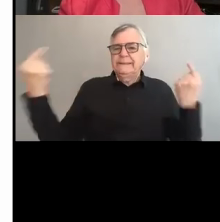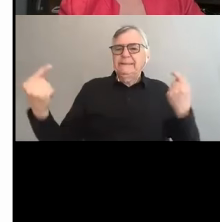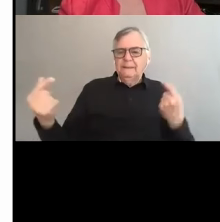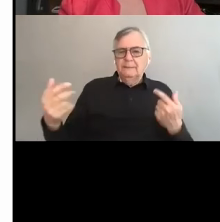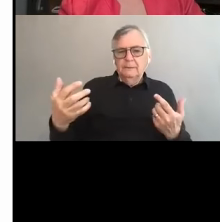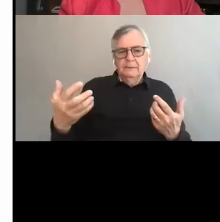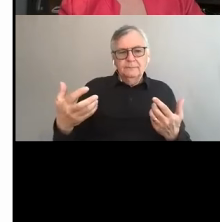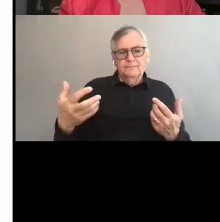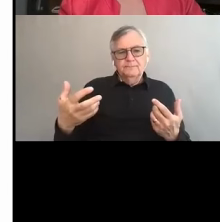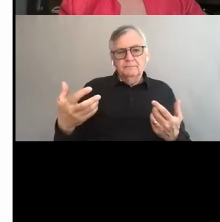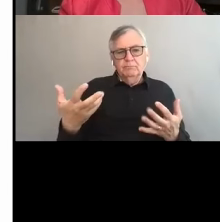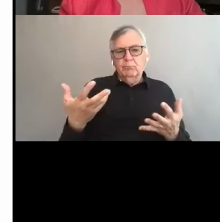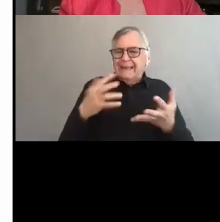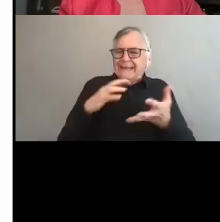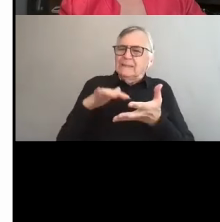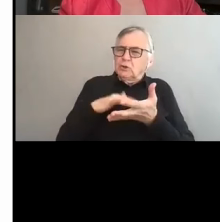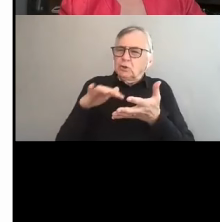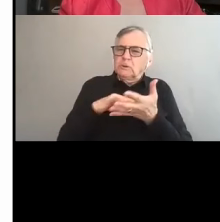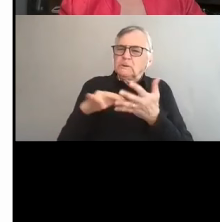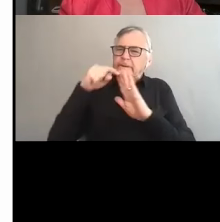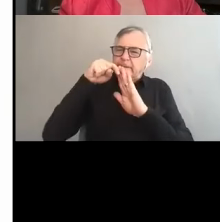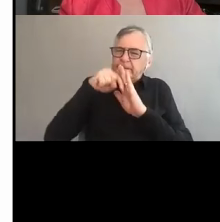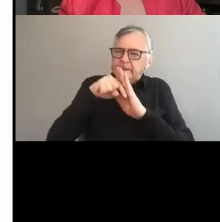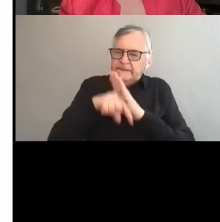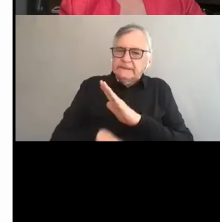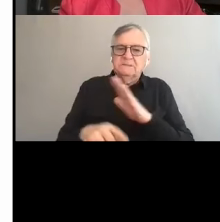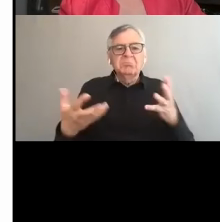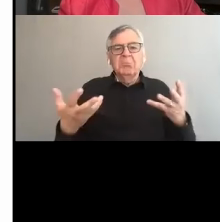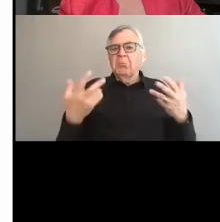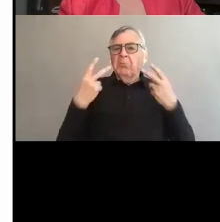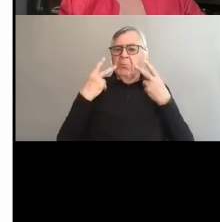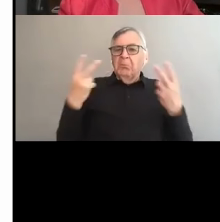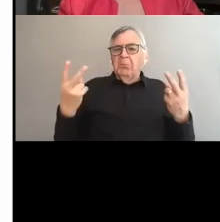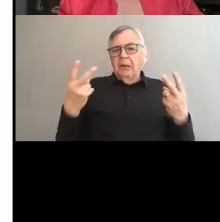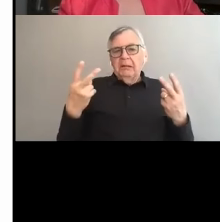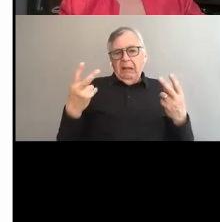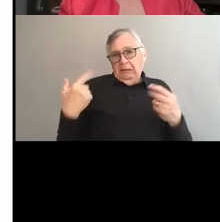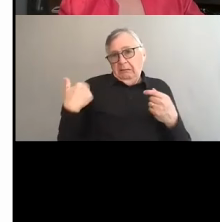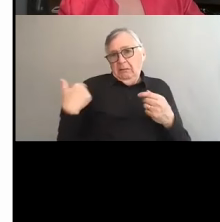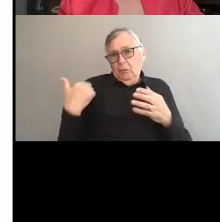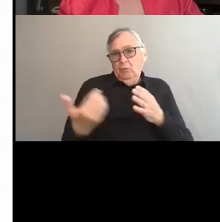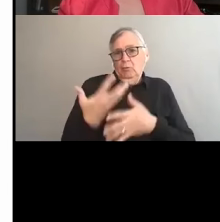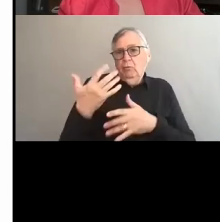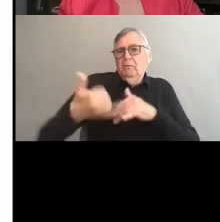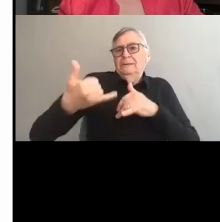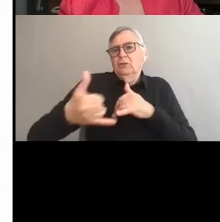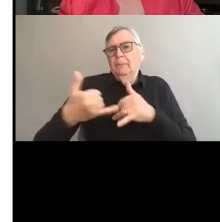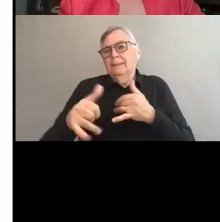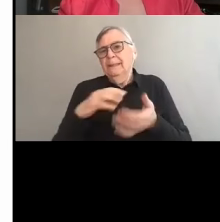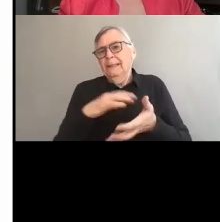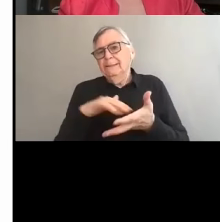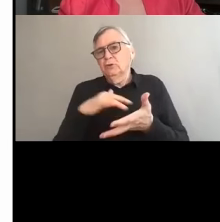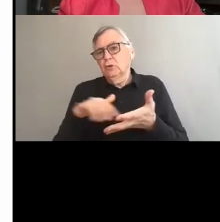Et puis, il y a eu des études extensives de ça. Et maintenant, une étude qui vient de sortir en fin de semaine de